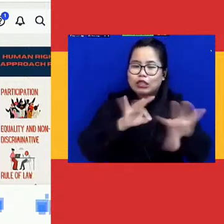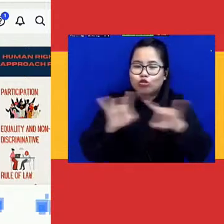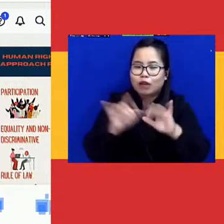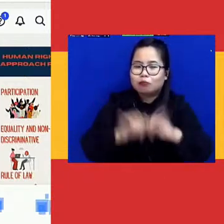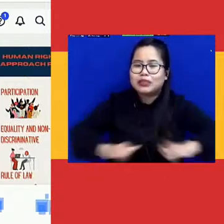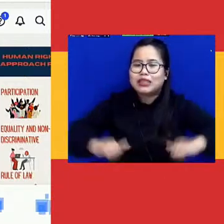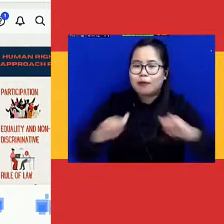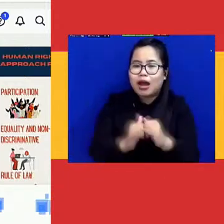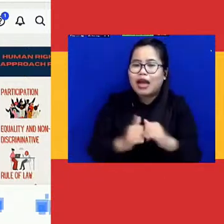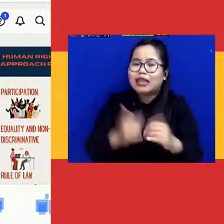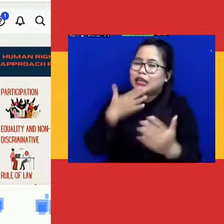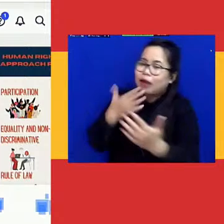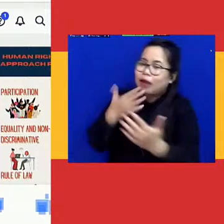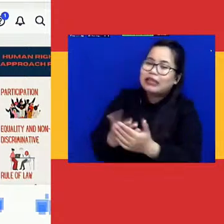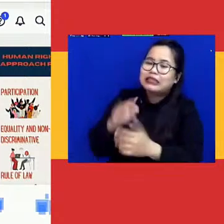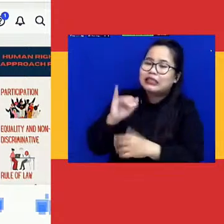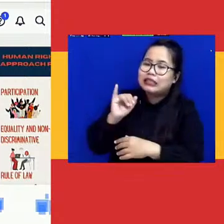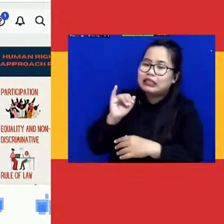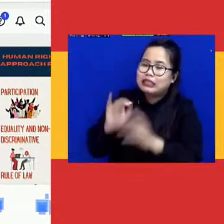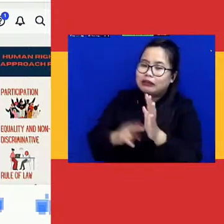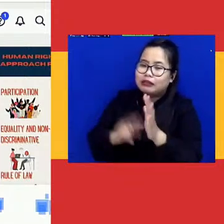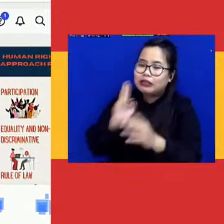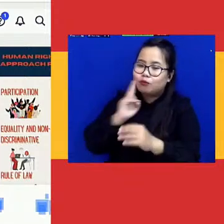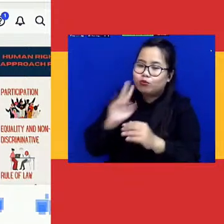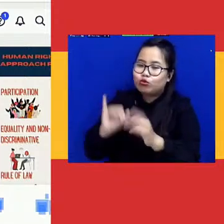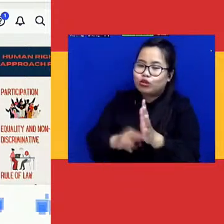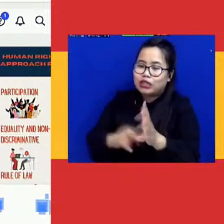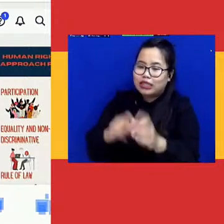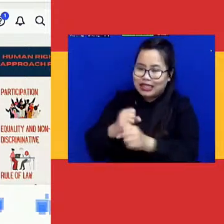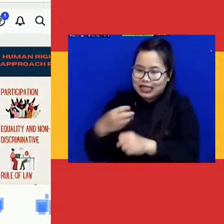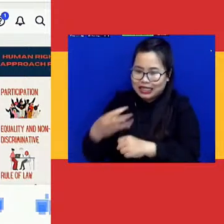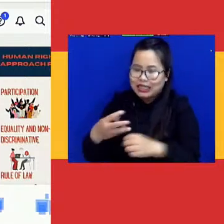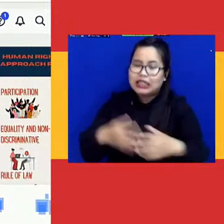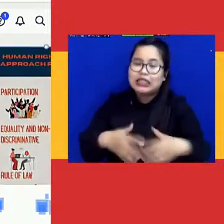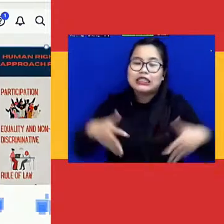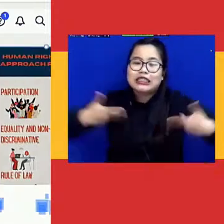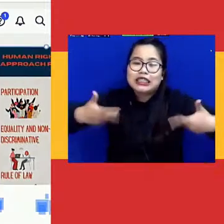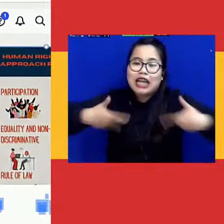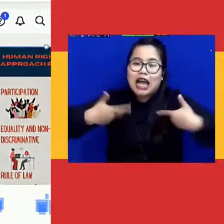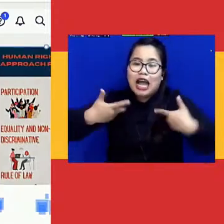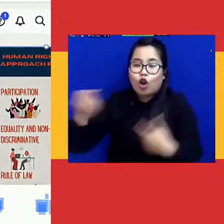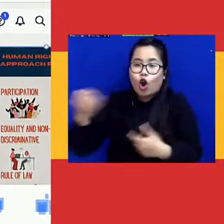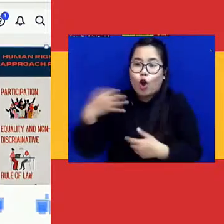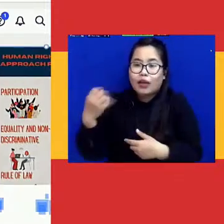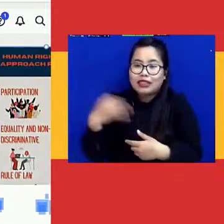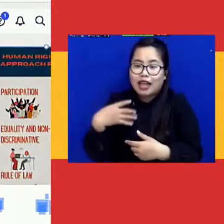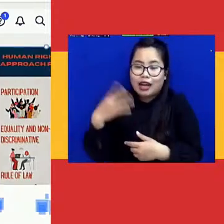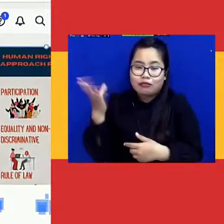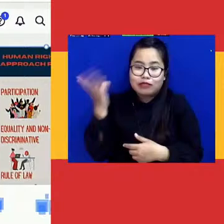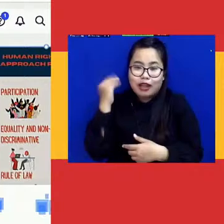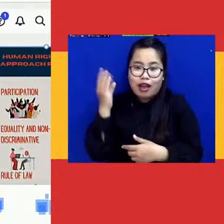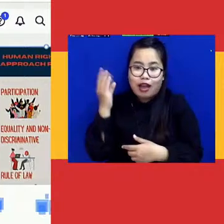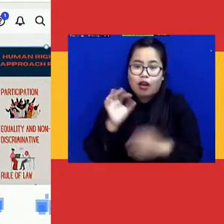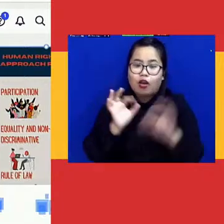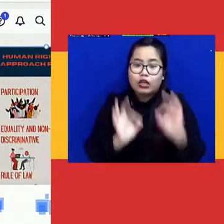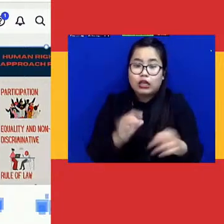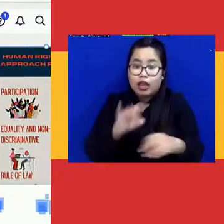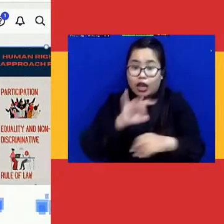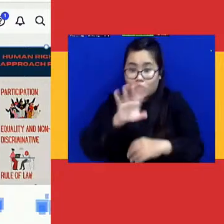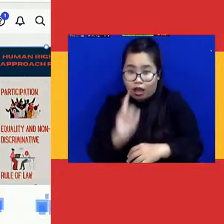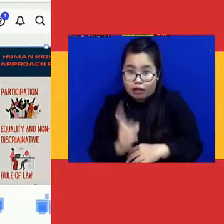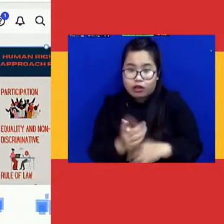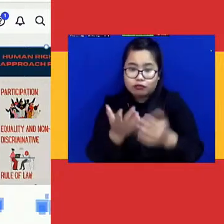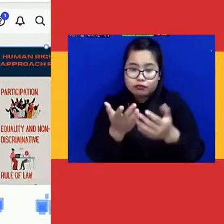kasih banyak Ibu Inge, senang mendengar komentarnya. Silakan yang lain kalau ada.